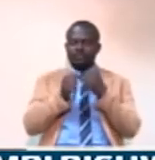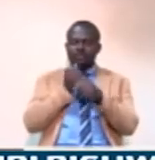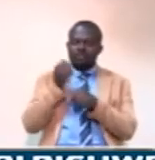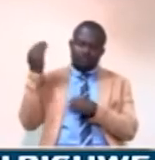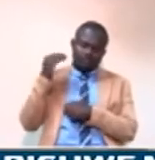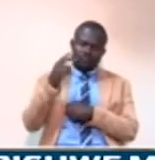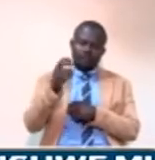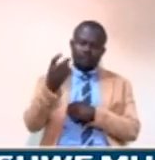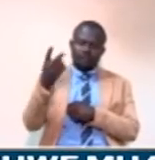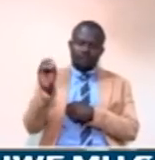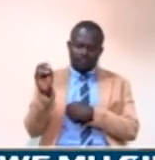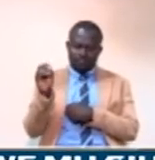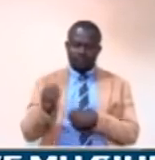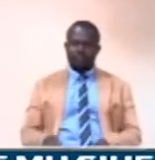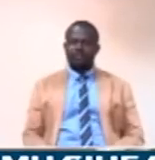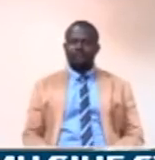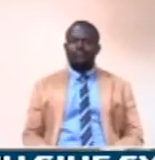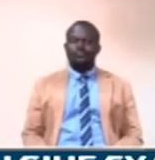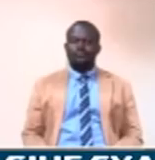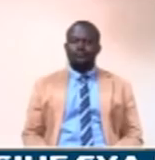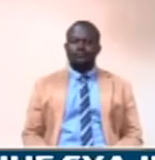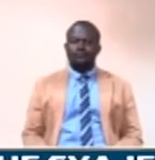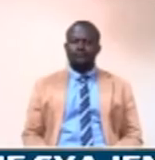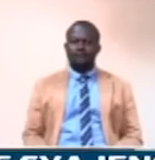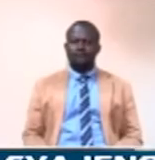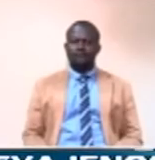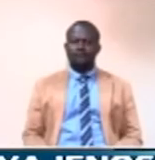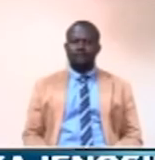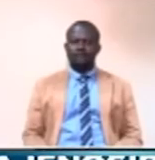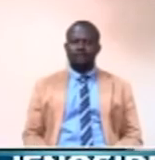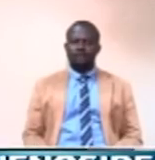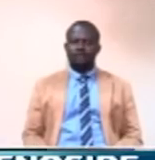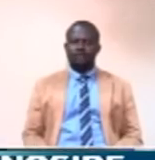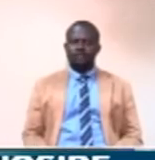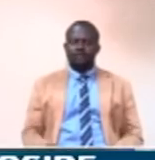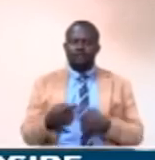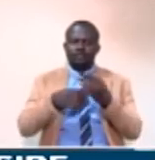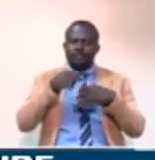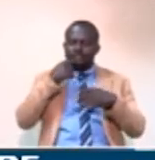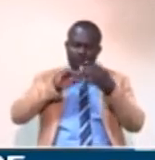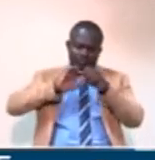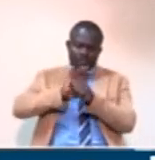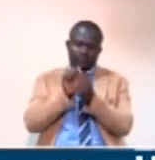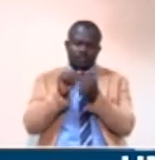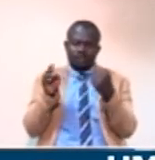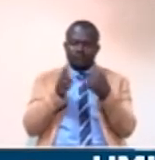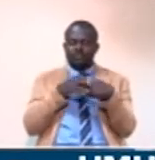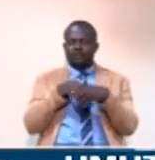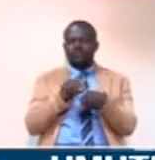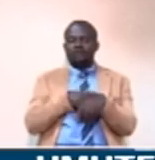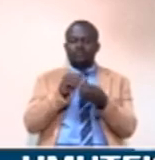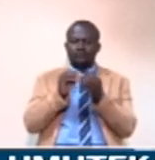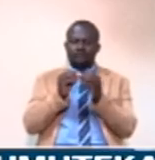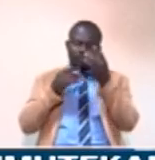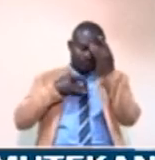wa 2020. Divin Wayo, Televiziyo Rwanda. Nubundi tukivuga kuri COVID-19, mu gihe imibare